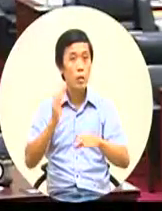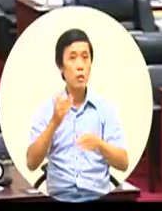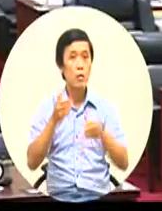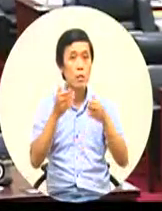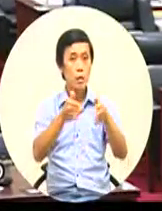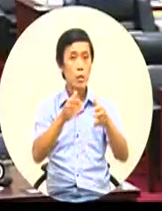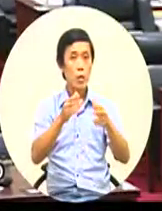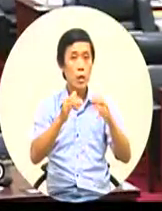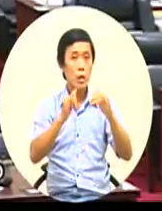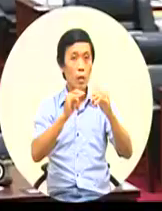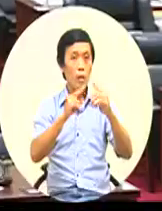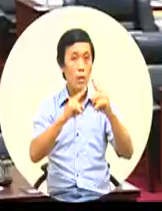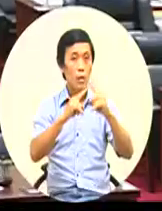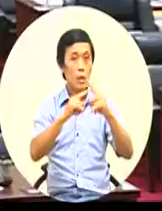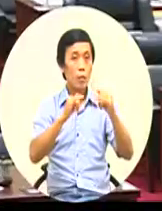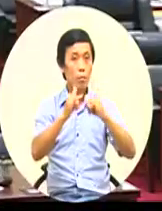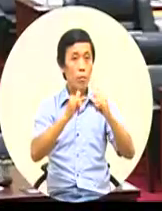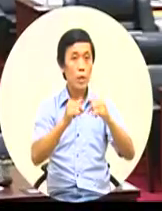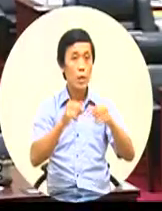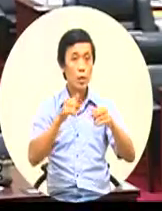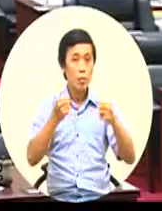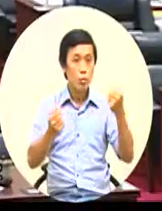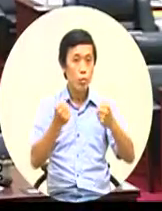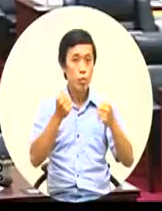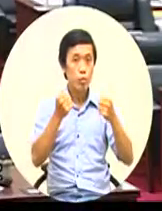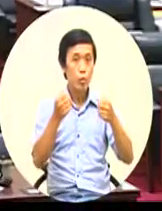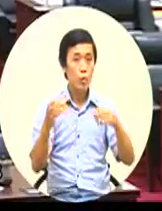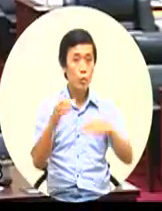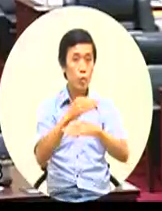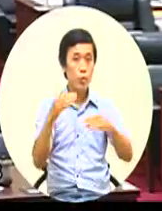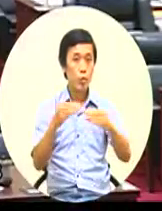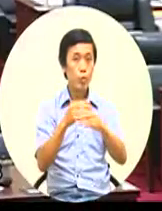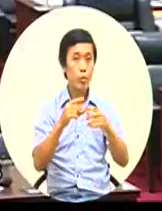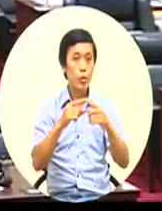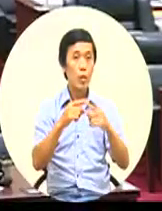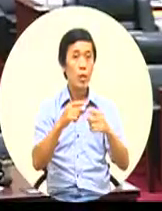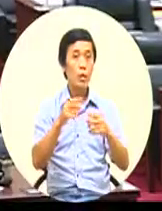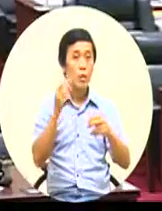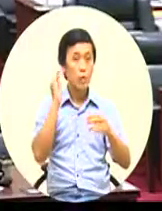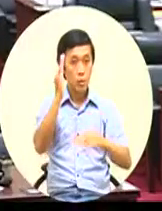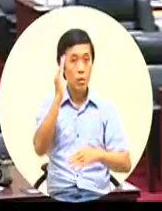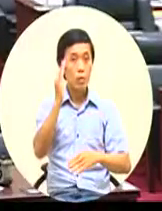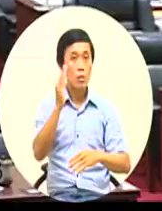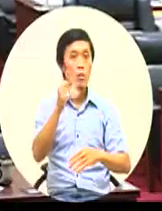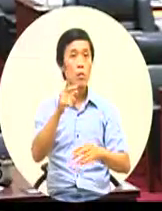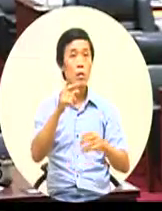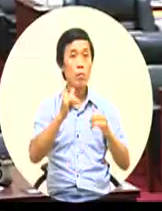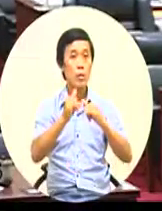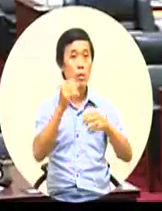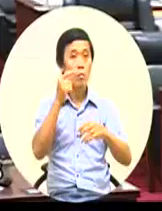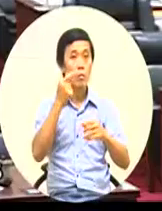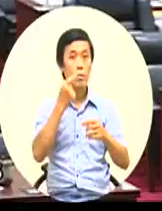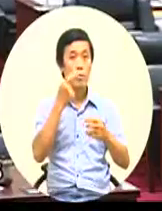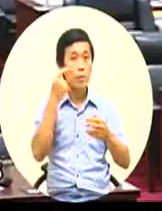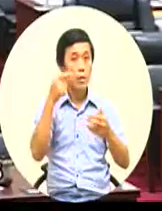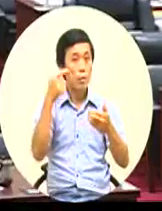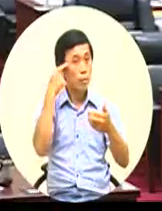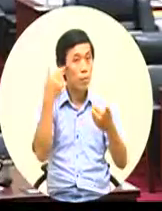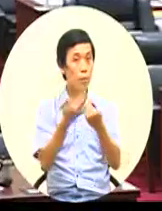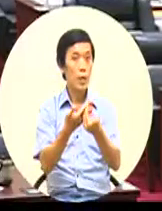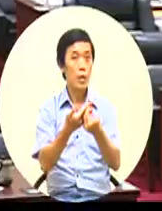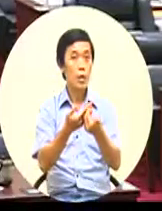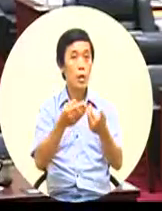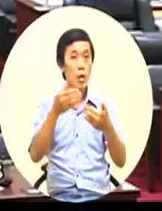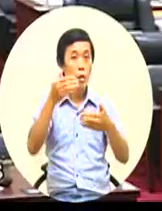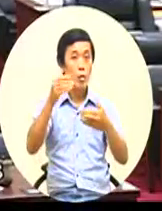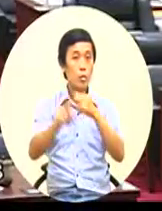的部分，市民提出反对的声音。然后呢，五场说明会突然停止，后面的两场完